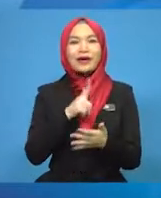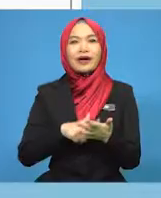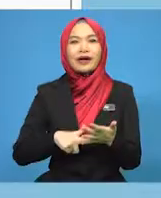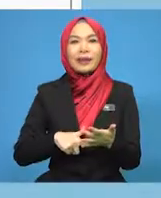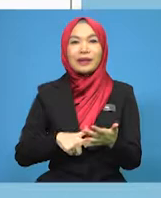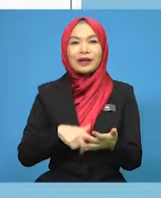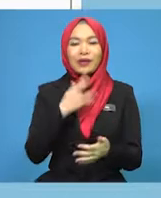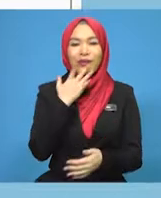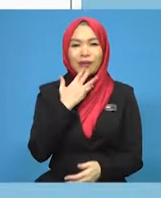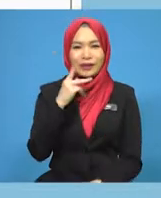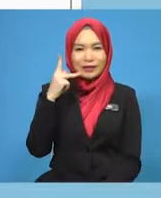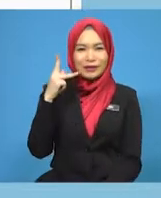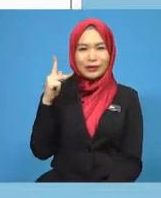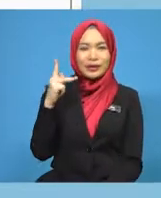kuning.